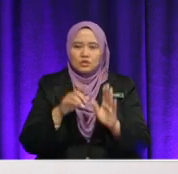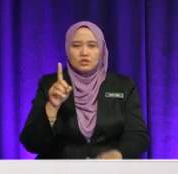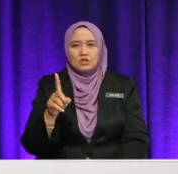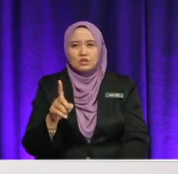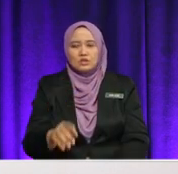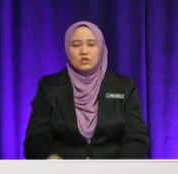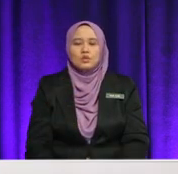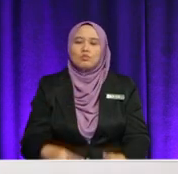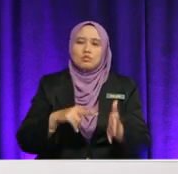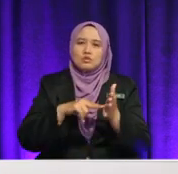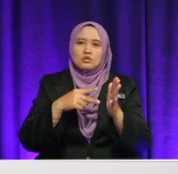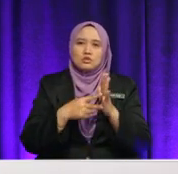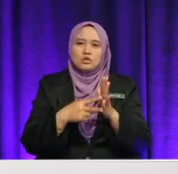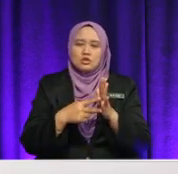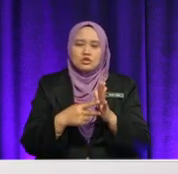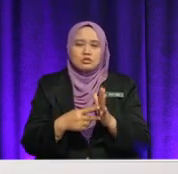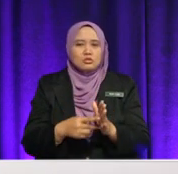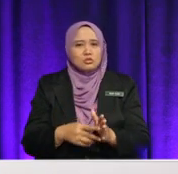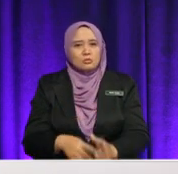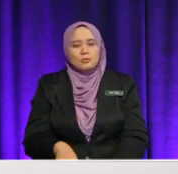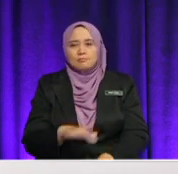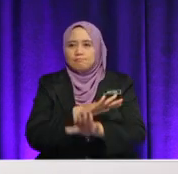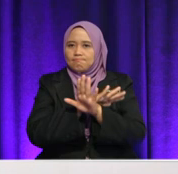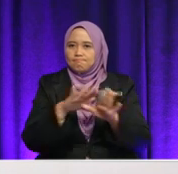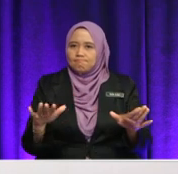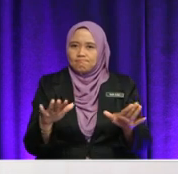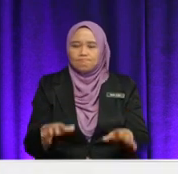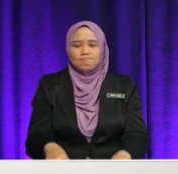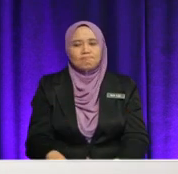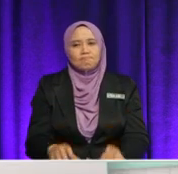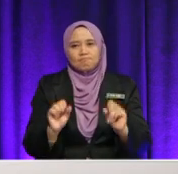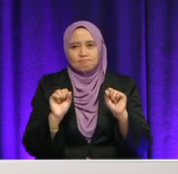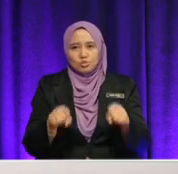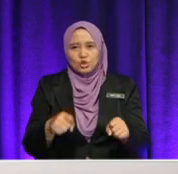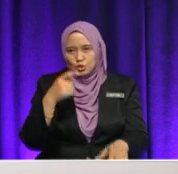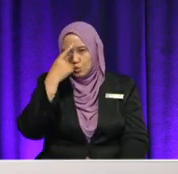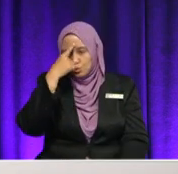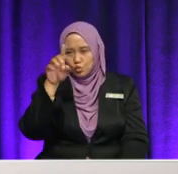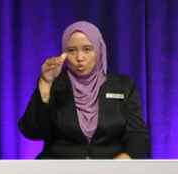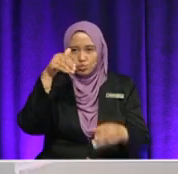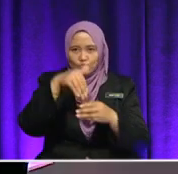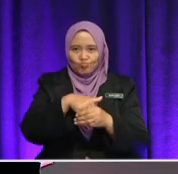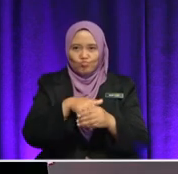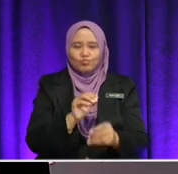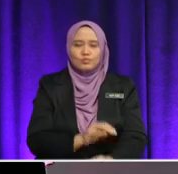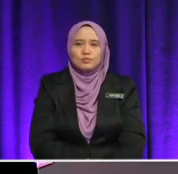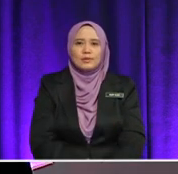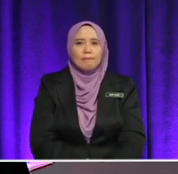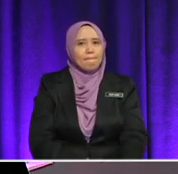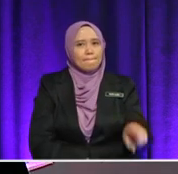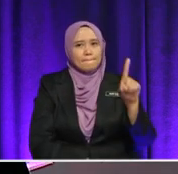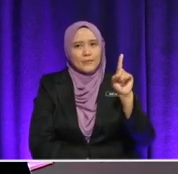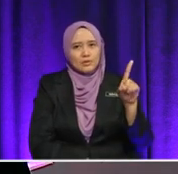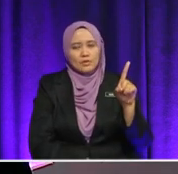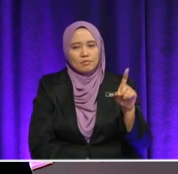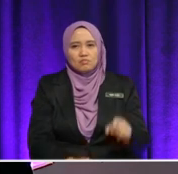tidak menepati syarat yang ditentukan maka tidak layak Oke kita lihat Apa syaratnya baik yang pertama adalah